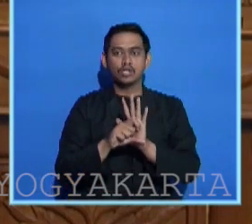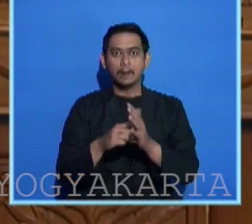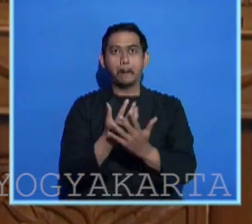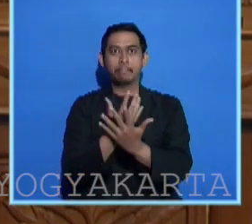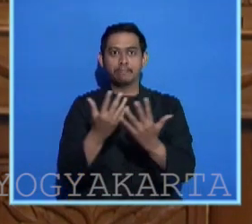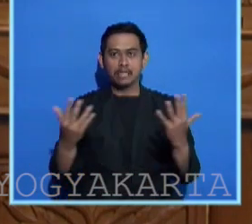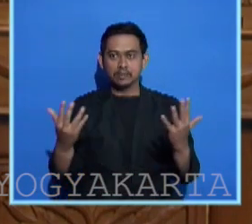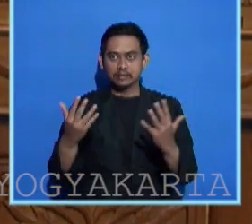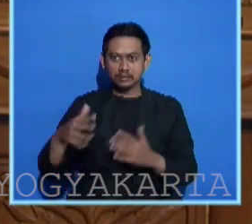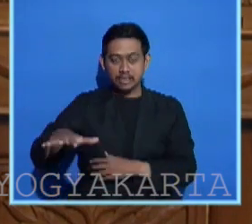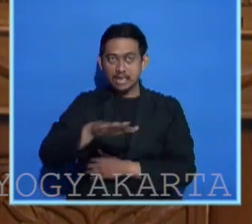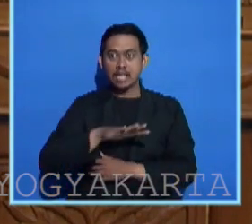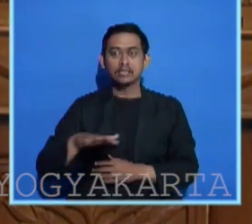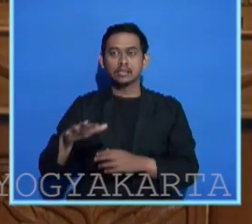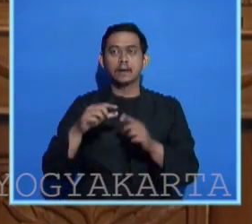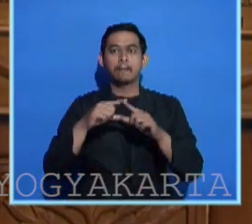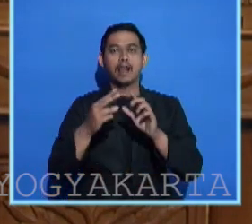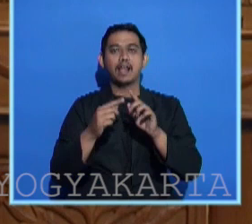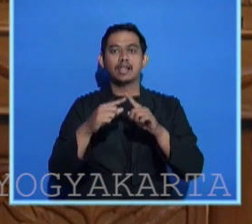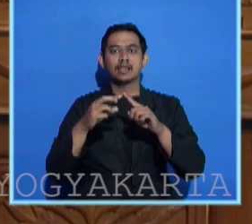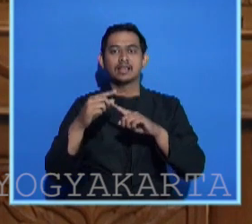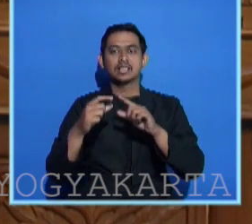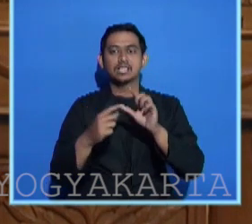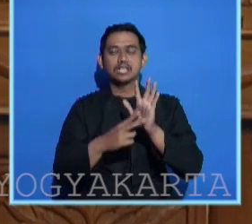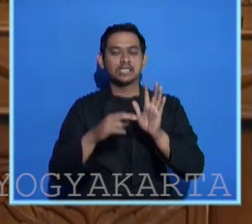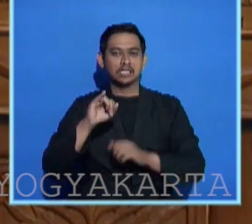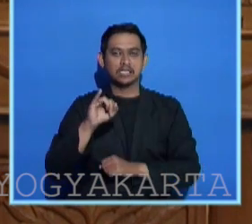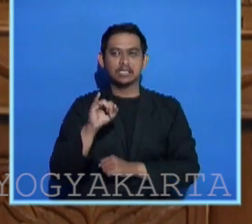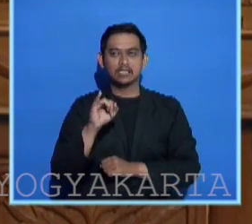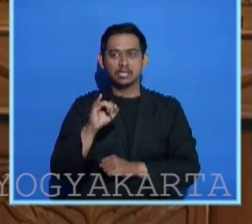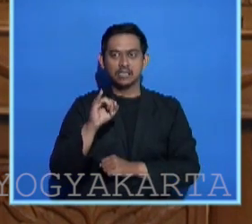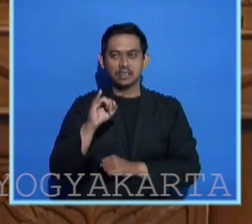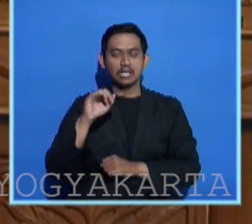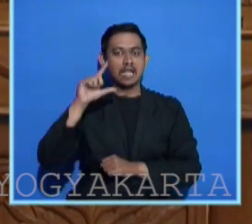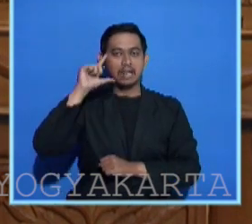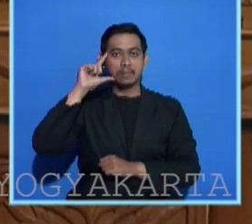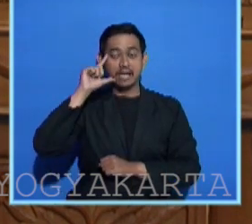Kelurahan Tirtomartani kapane Won Kalasan Sleman ngayogyakarta